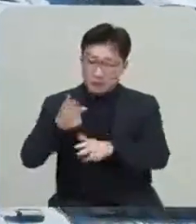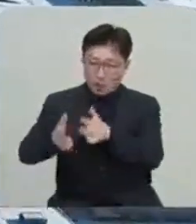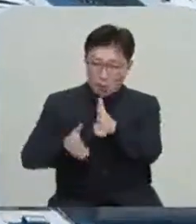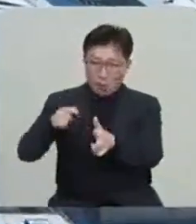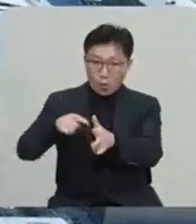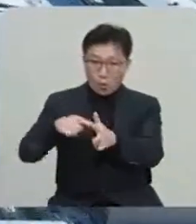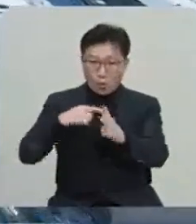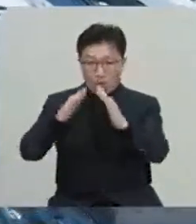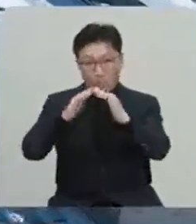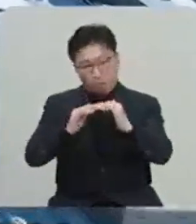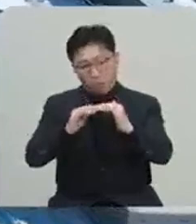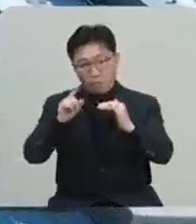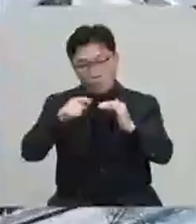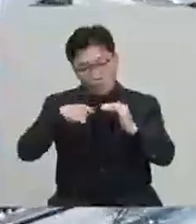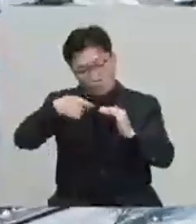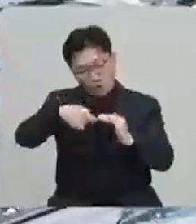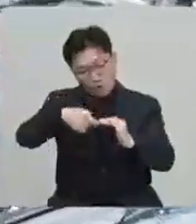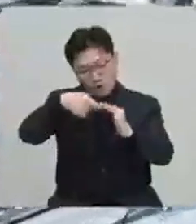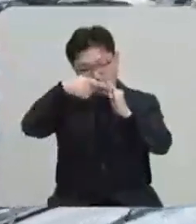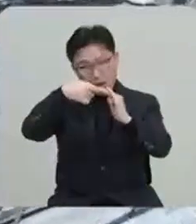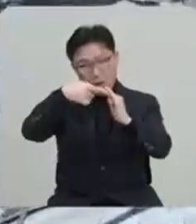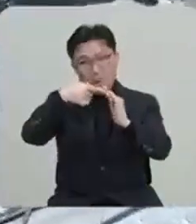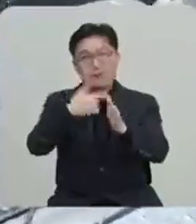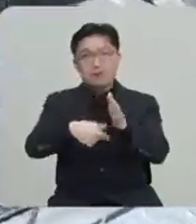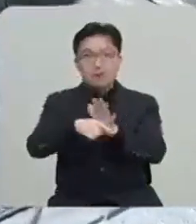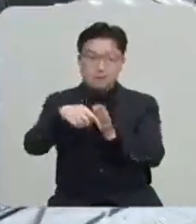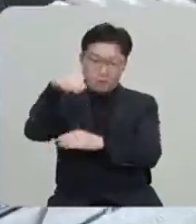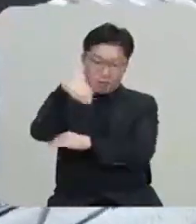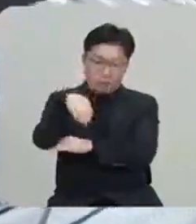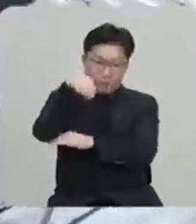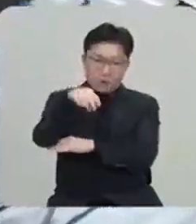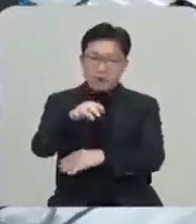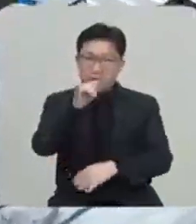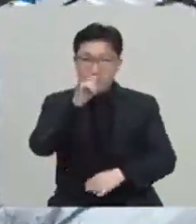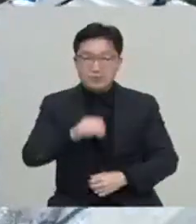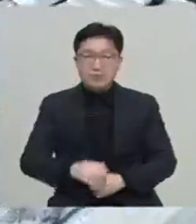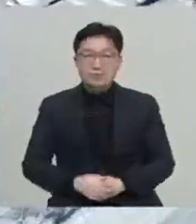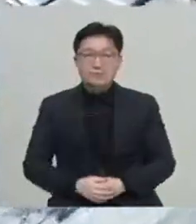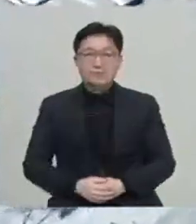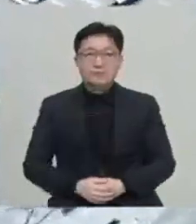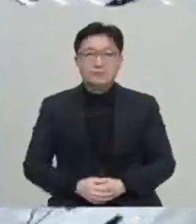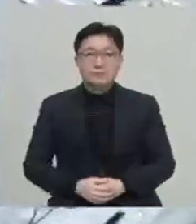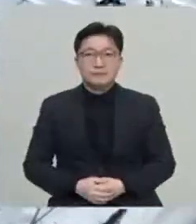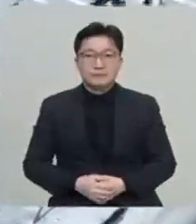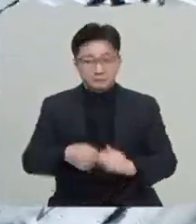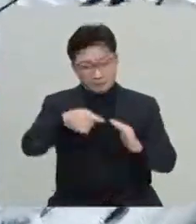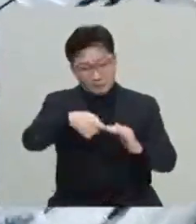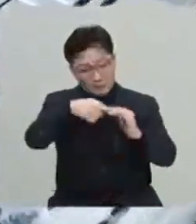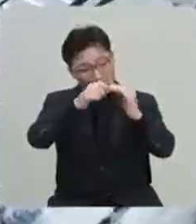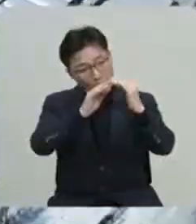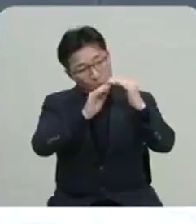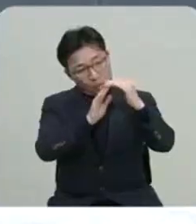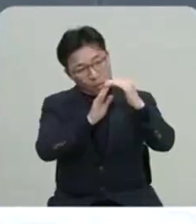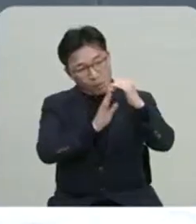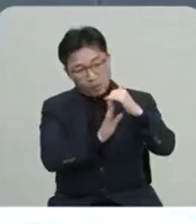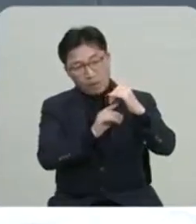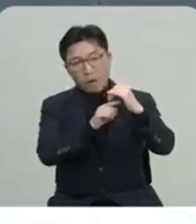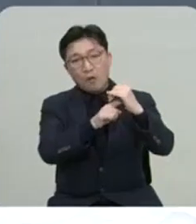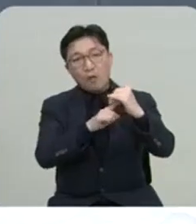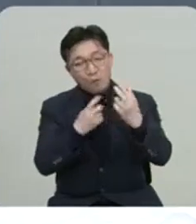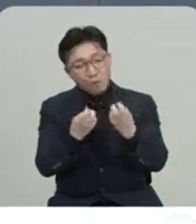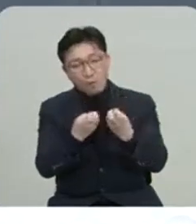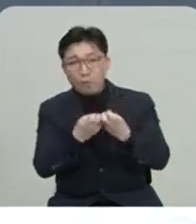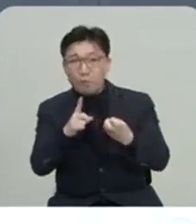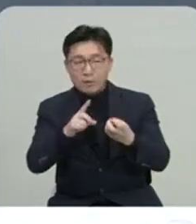금공 지붕을 복구하기 위해 대형 기기까지 동원했습니다 지지대가 찌그러져 철거를 피할 수